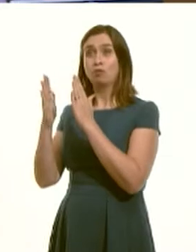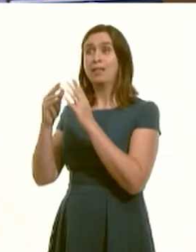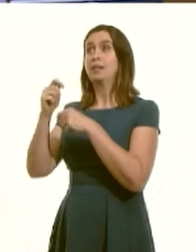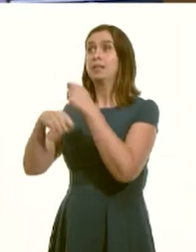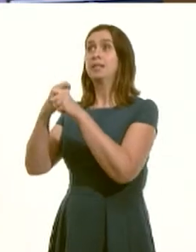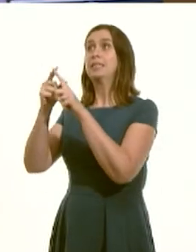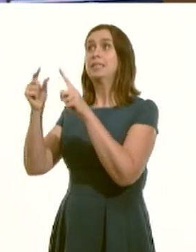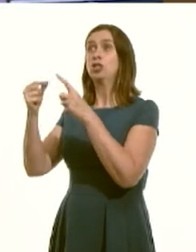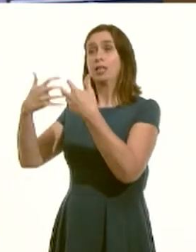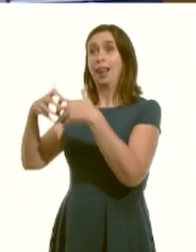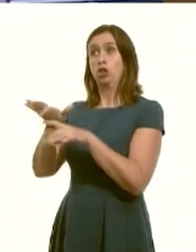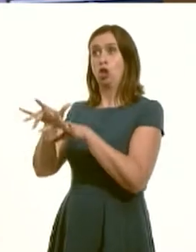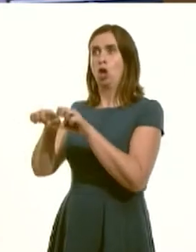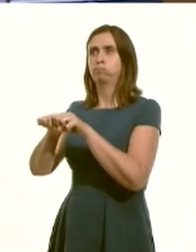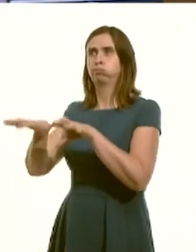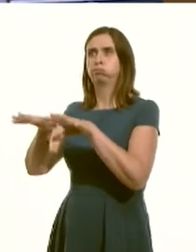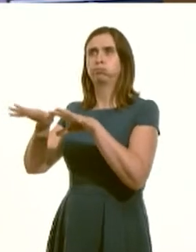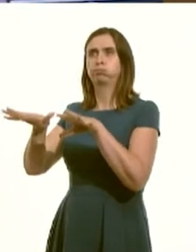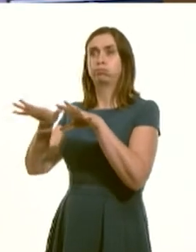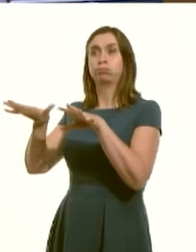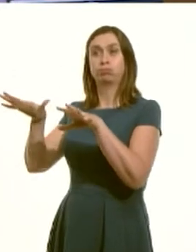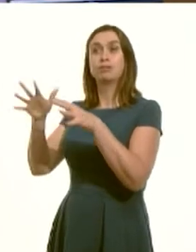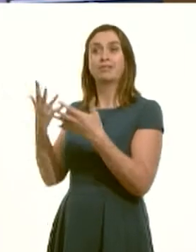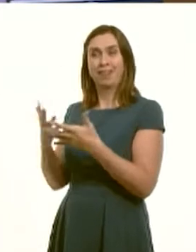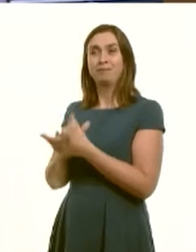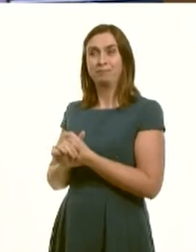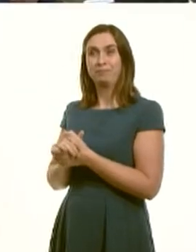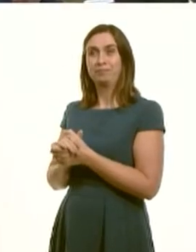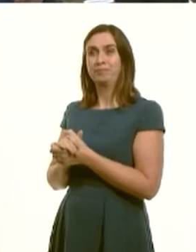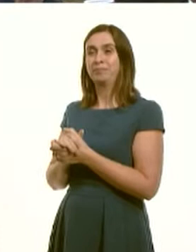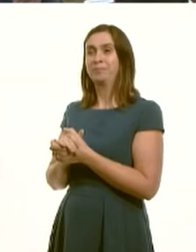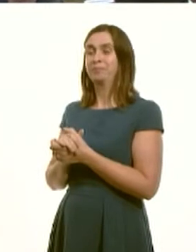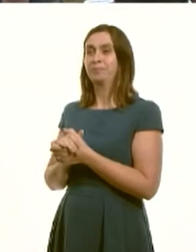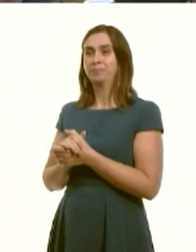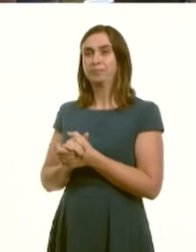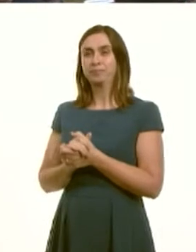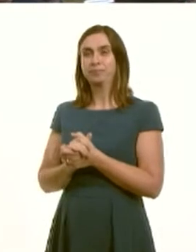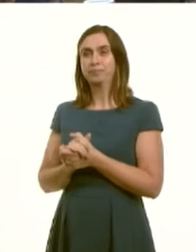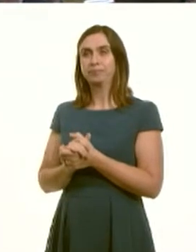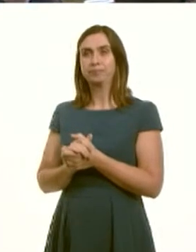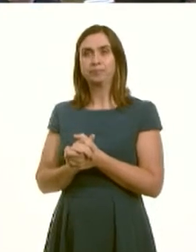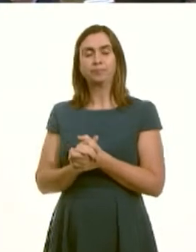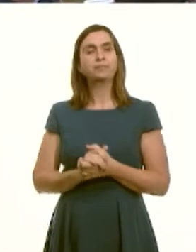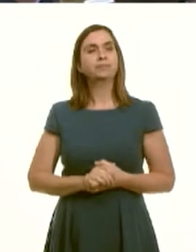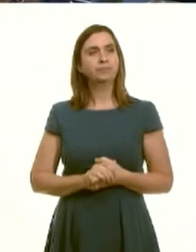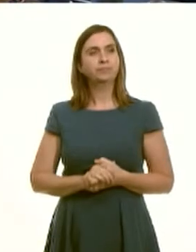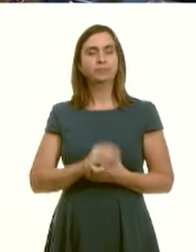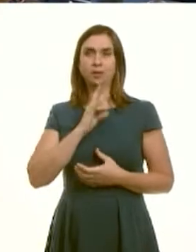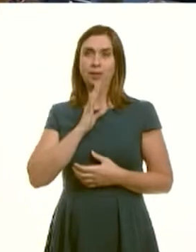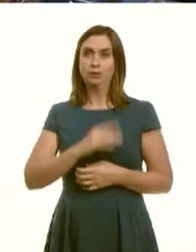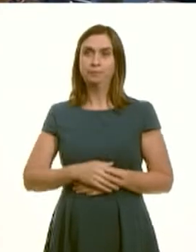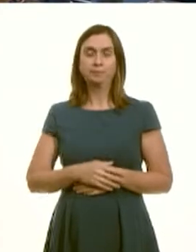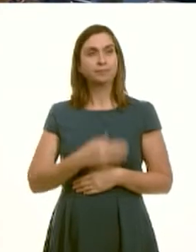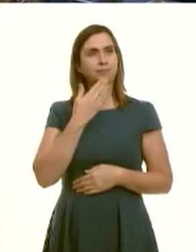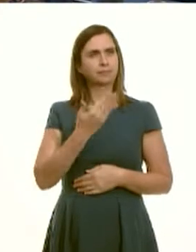digital technology to enable people to use their services as fully as possible. Claire Griffiths. Diolch, Llywydd. Mae ffermwyr, wrth gwrs, erbyn hyn yn